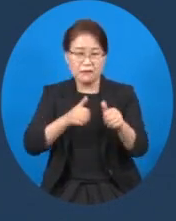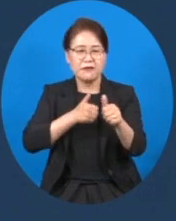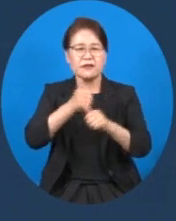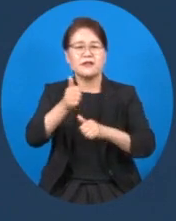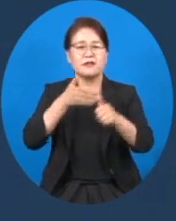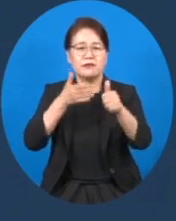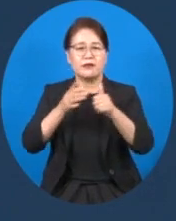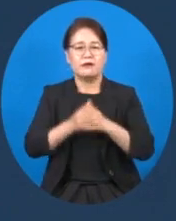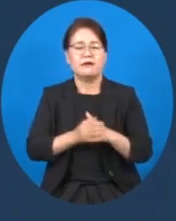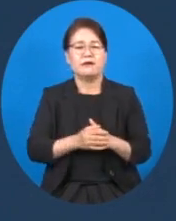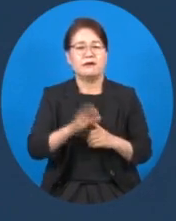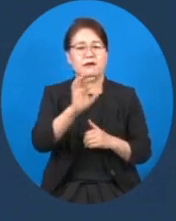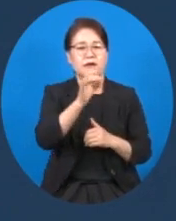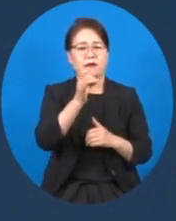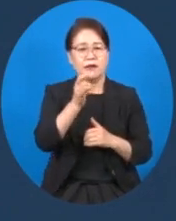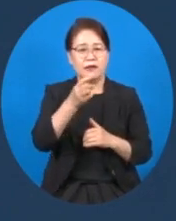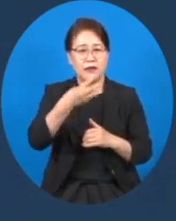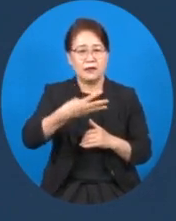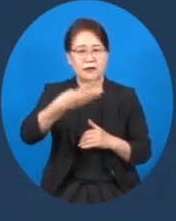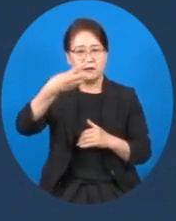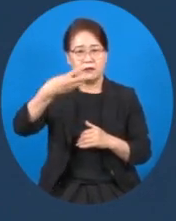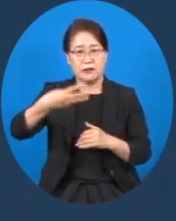여러분, 엔트로피의 법칙이라고 하는 것은요,